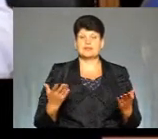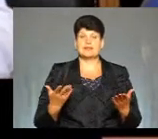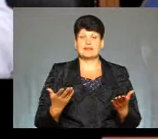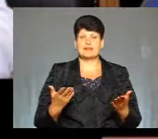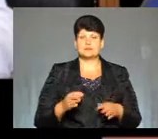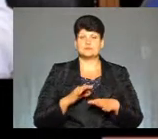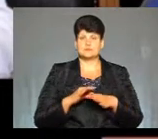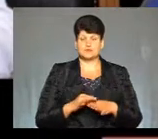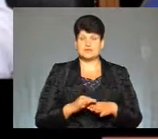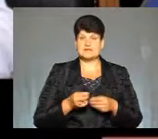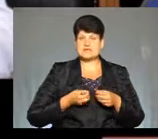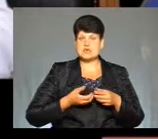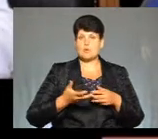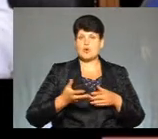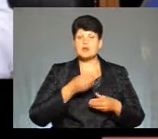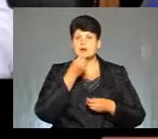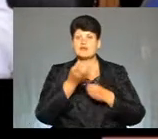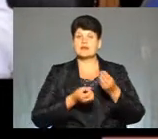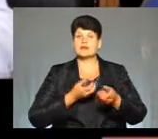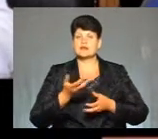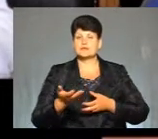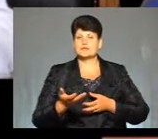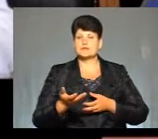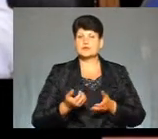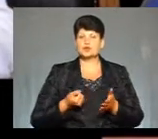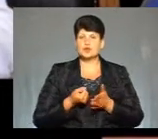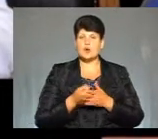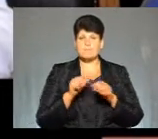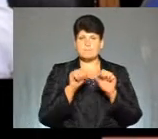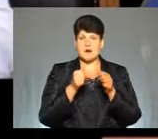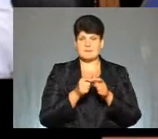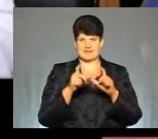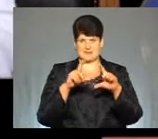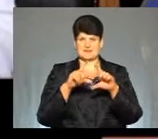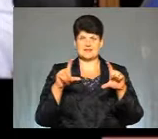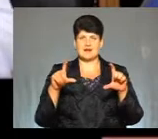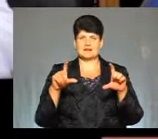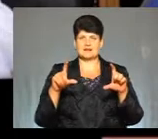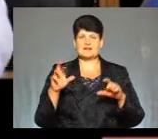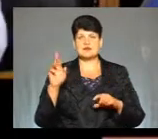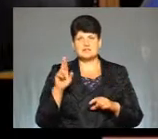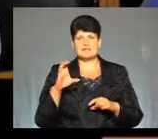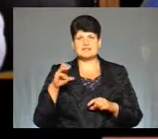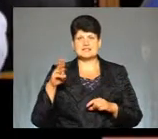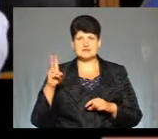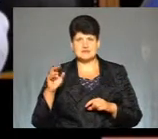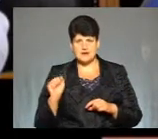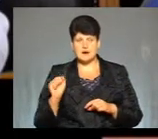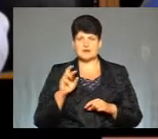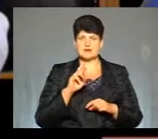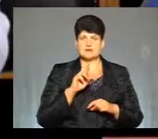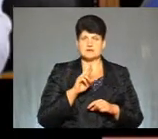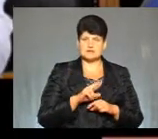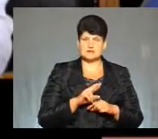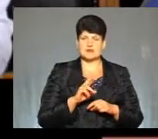відбувається церемонія покладання квітів до пам'ятних знаків Ярослава Стецька,